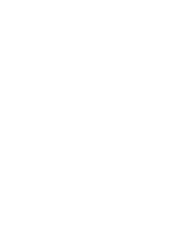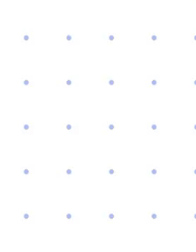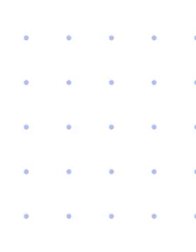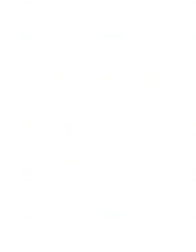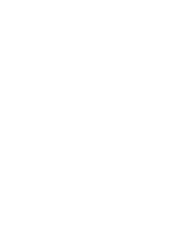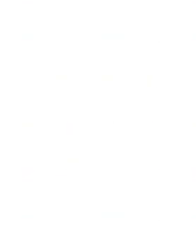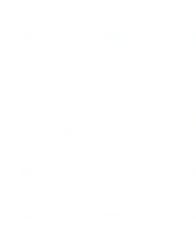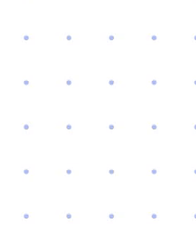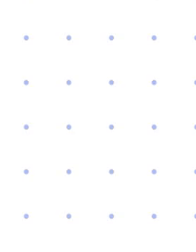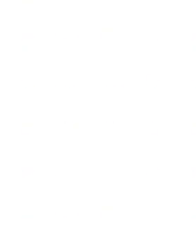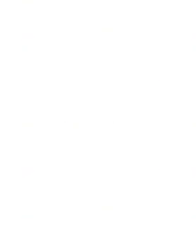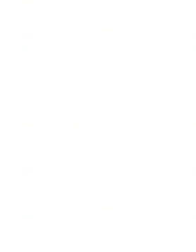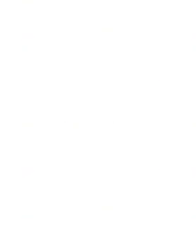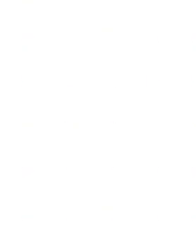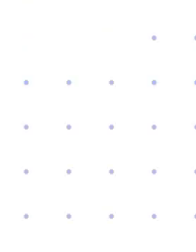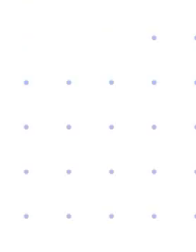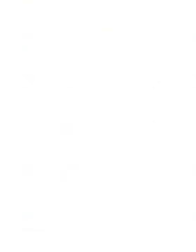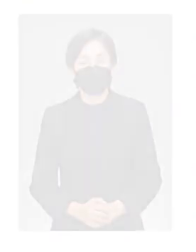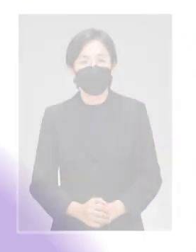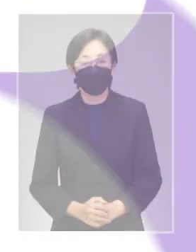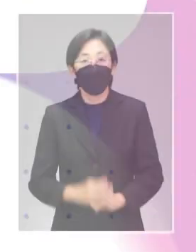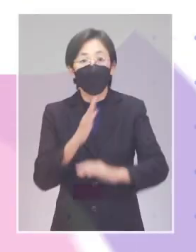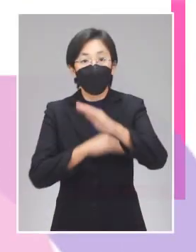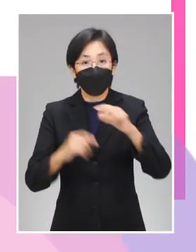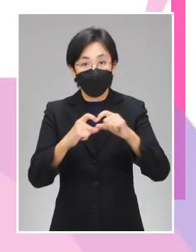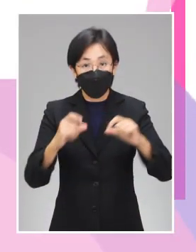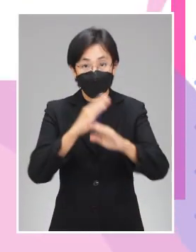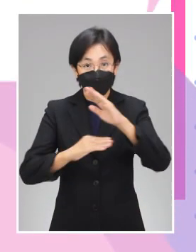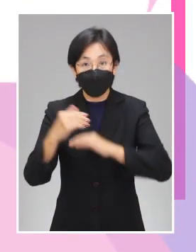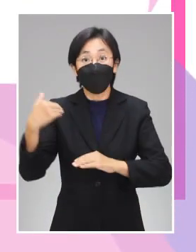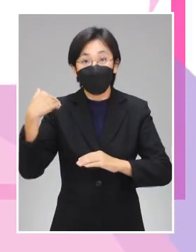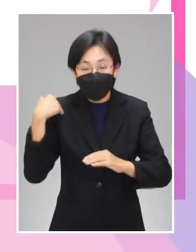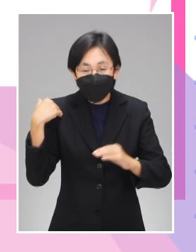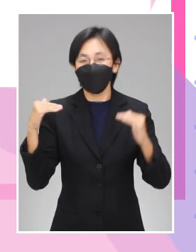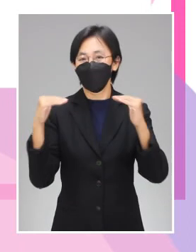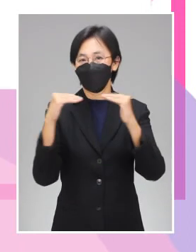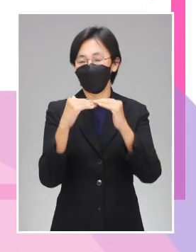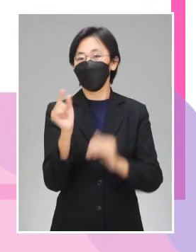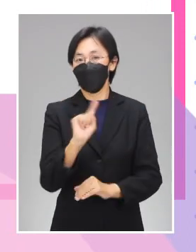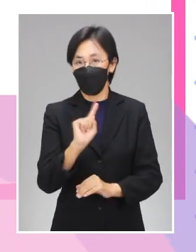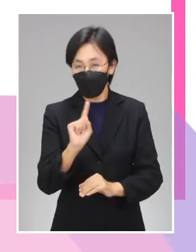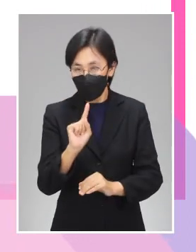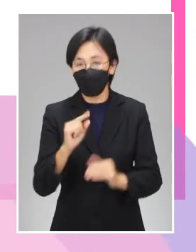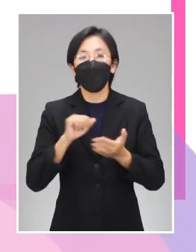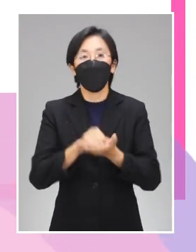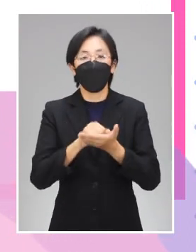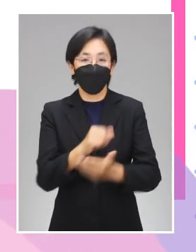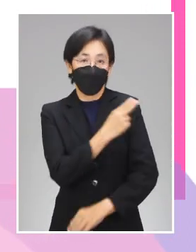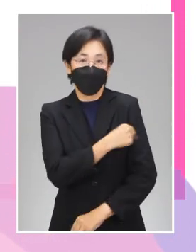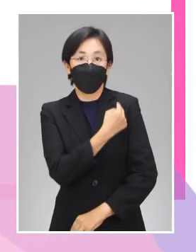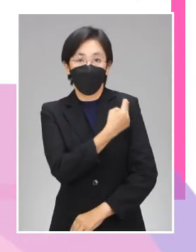สิทธิประโยชน์สำหรับผู้ถือบัตรประจำตัวคนพิการ ามารถได้รับบริการด้านการแพทย์ดังต่